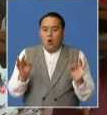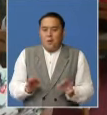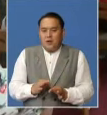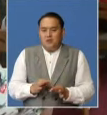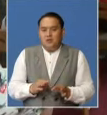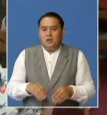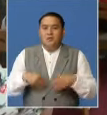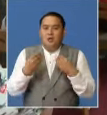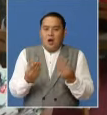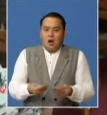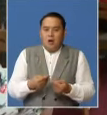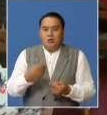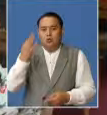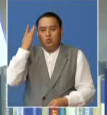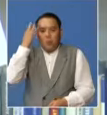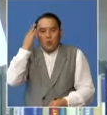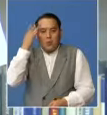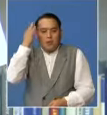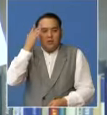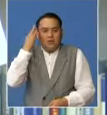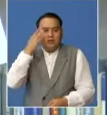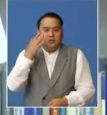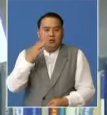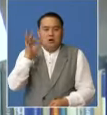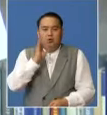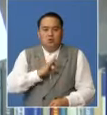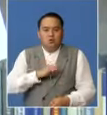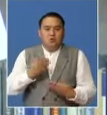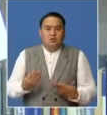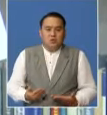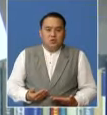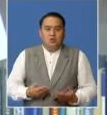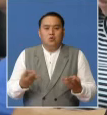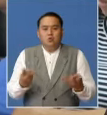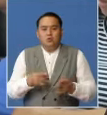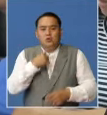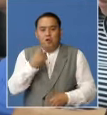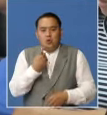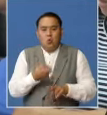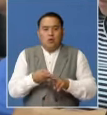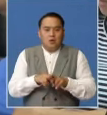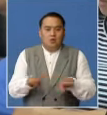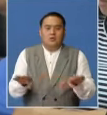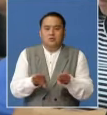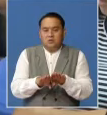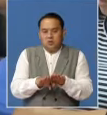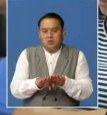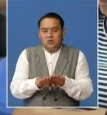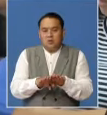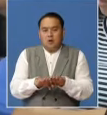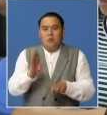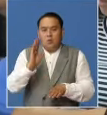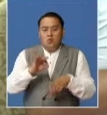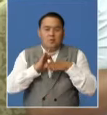дает пищу для размышлений и заставляет задуматься о реалиях жизни. Стоит отметить, что подобного рода встречи с читателями